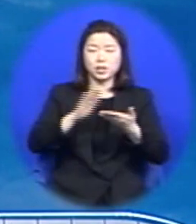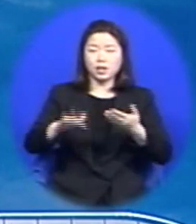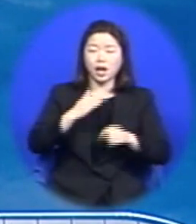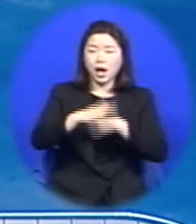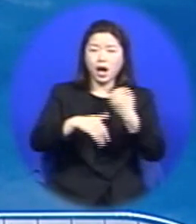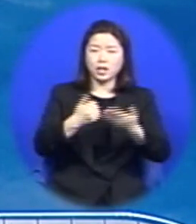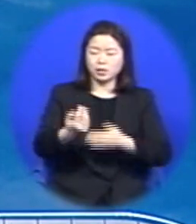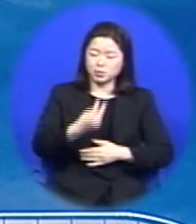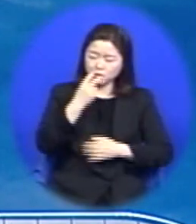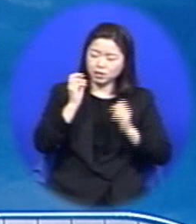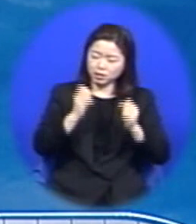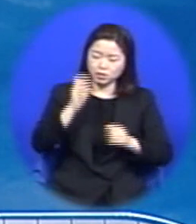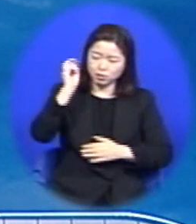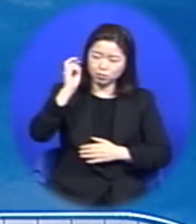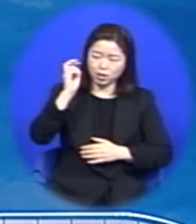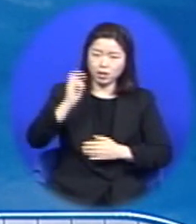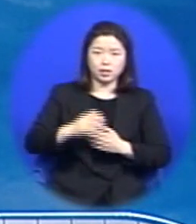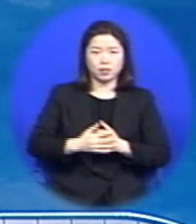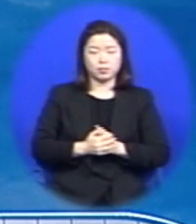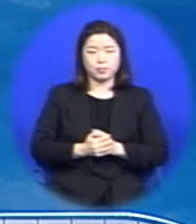하나님은 살아계시구나.